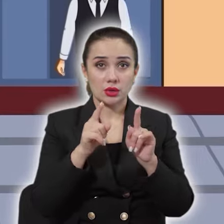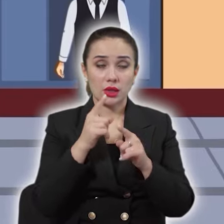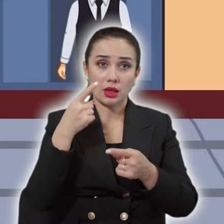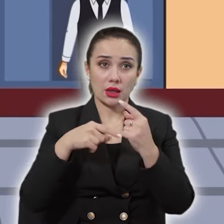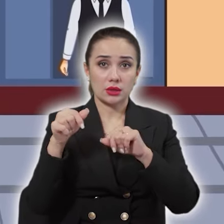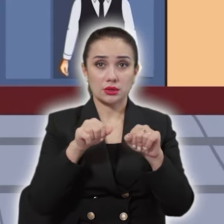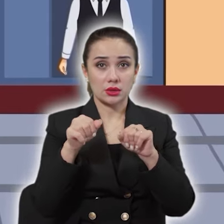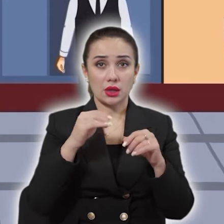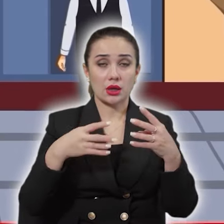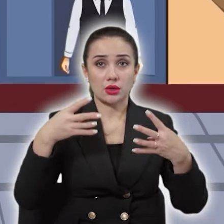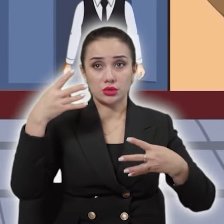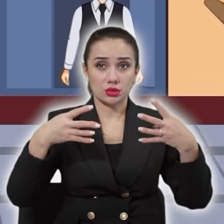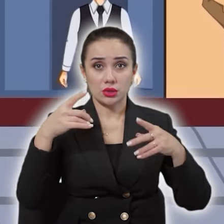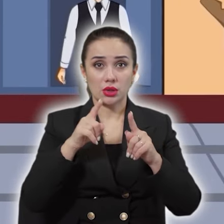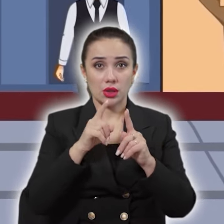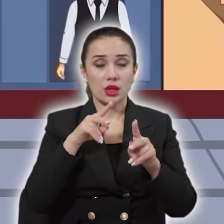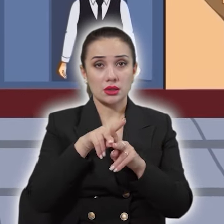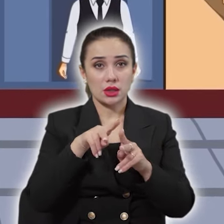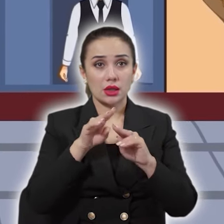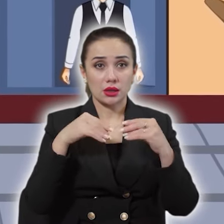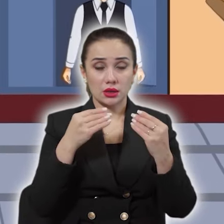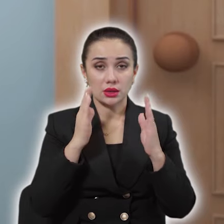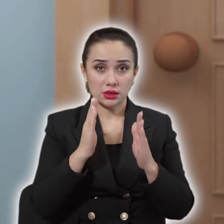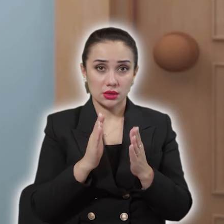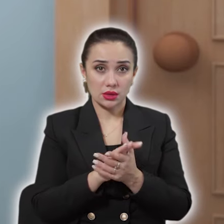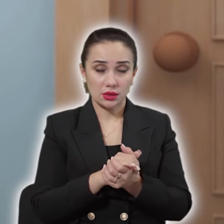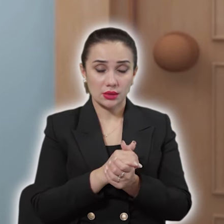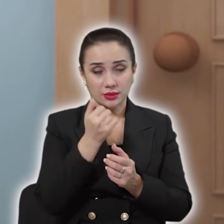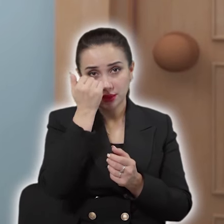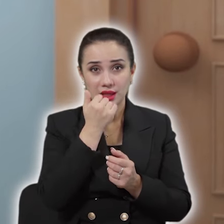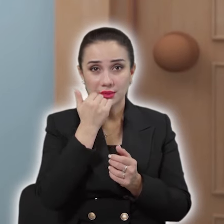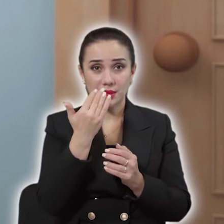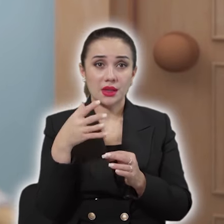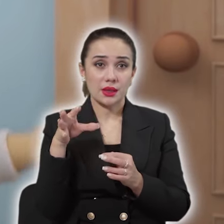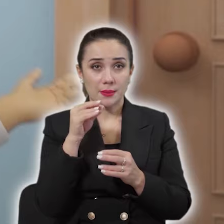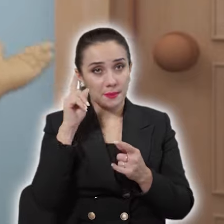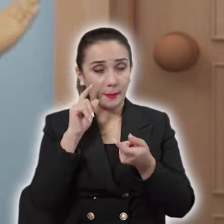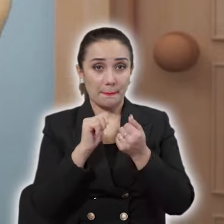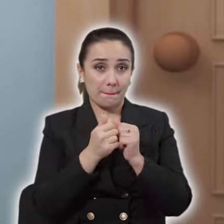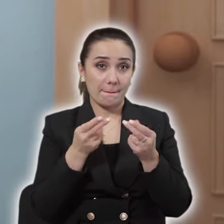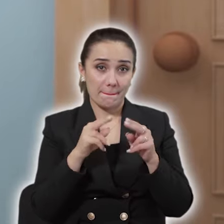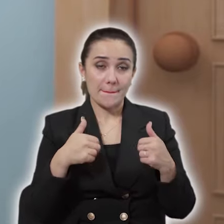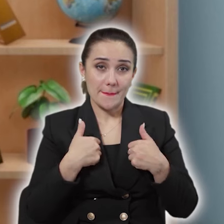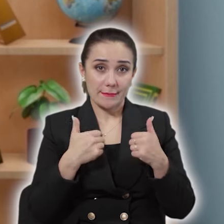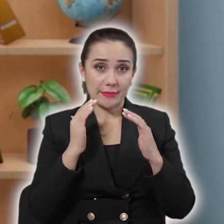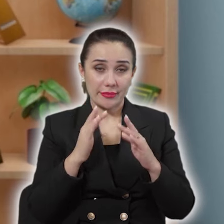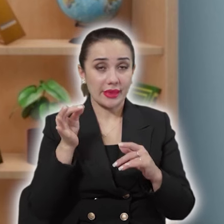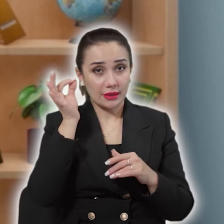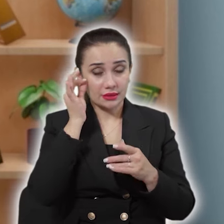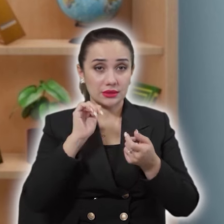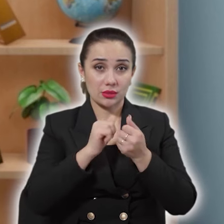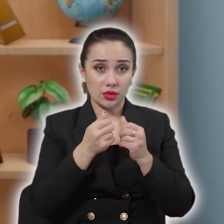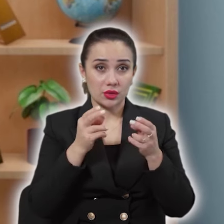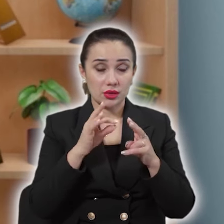qayta tebranishlar ham bino va inshootlarga katta zarar yetkazadi. Rahmat. Hammasini eslab qolishga harakat qilaman.